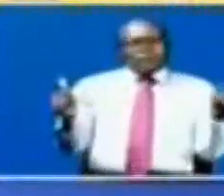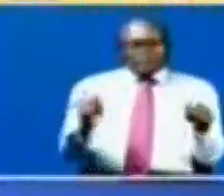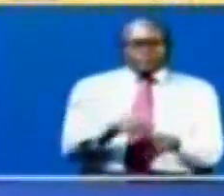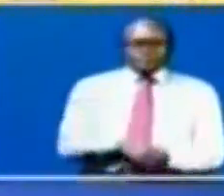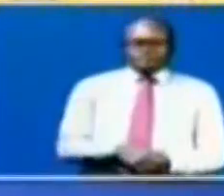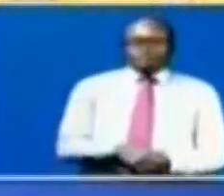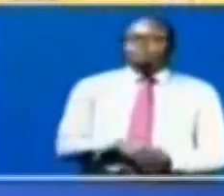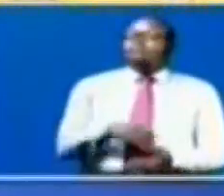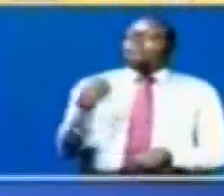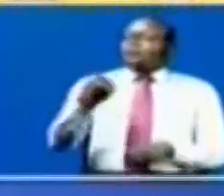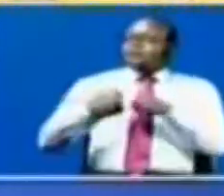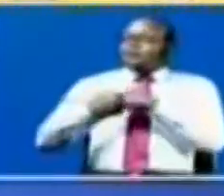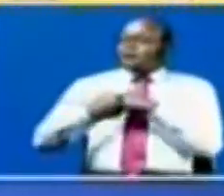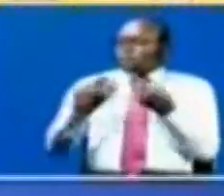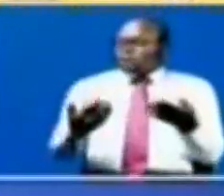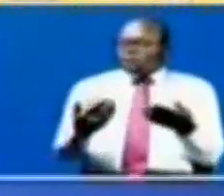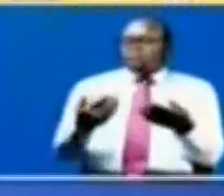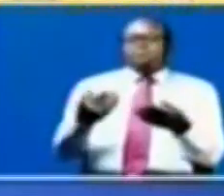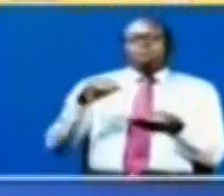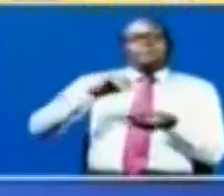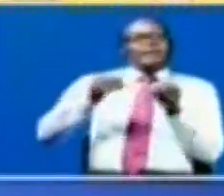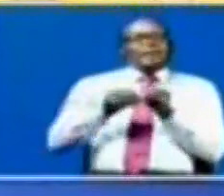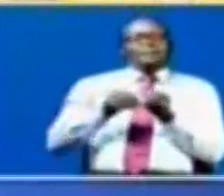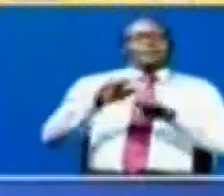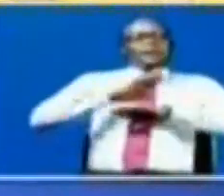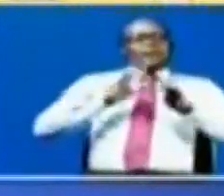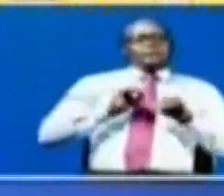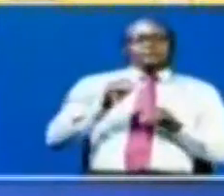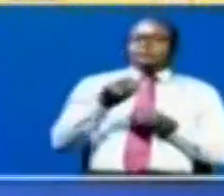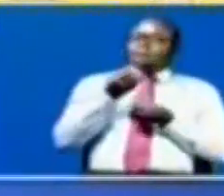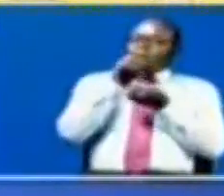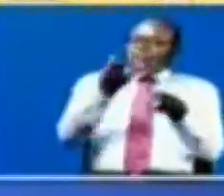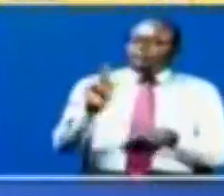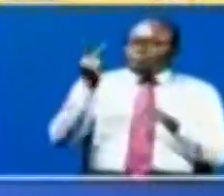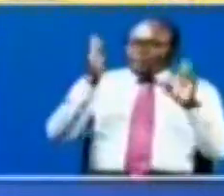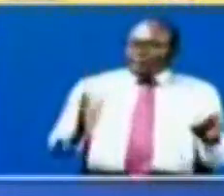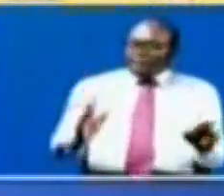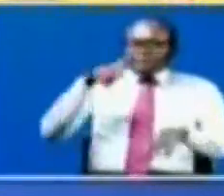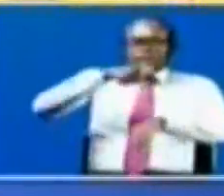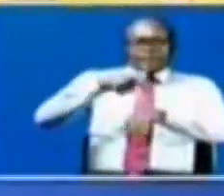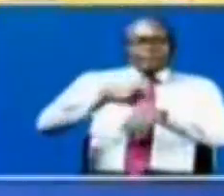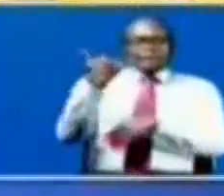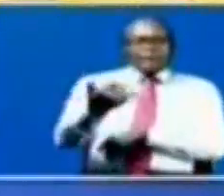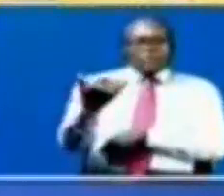ile changamoto wanasema ni zile quantities. Kwa hivyo tungependa tuwaambie Wakenya kwamba imefika sasa wakati wa